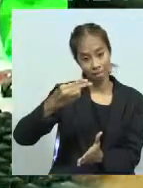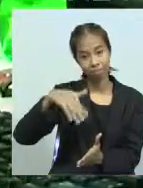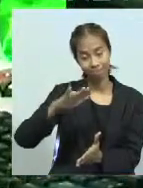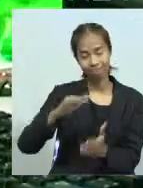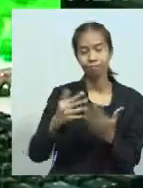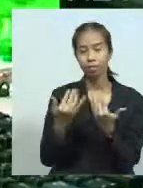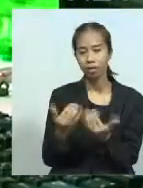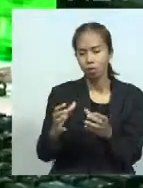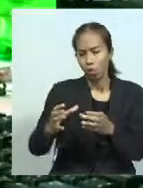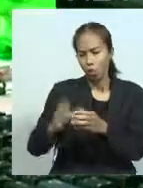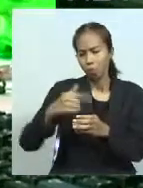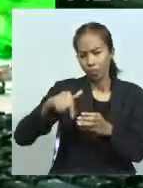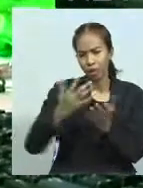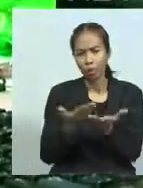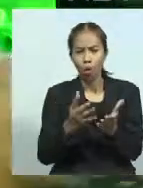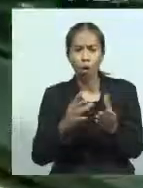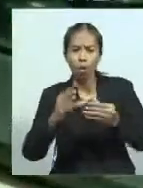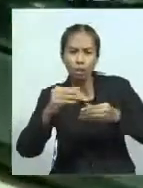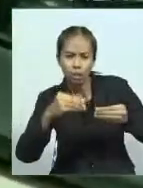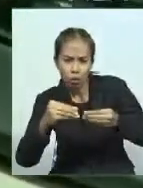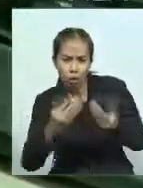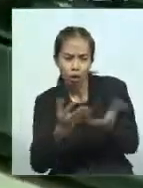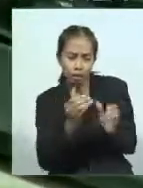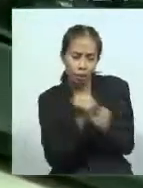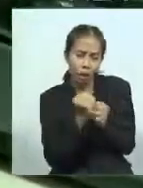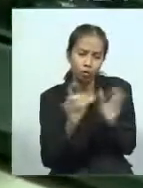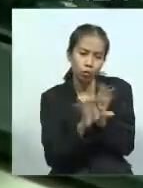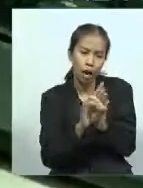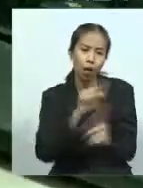ที่ได้รับการผ่อนผันให้ทำงานถึง1พฤศจิกายน